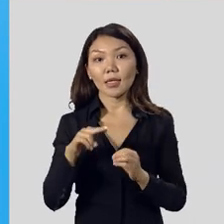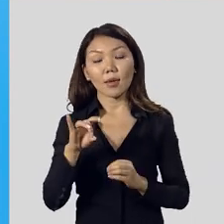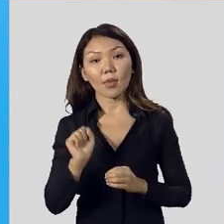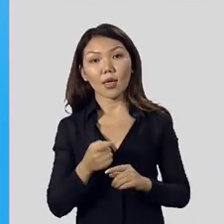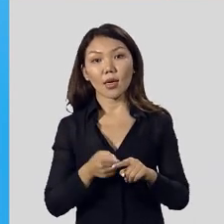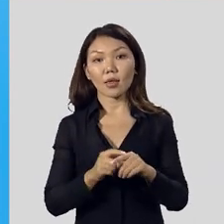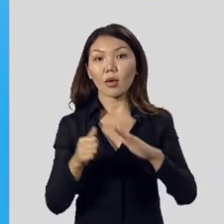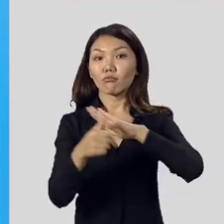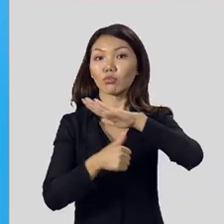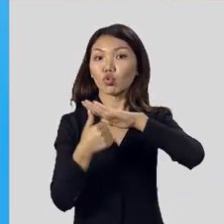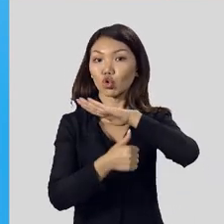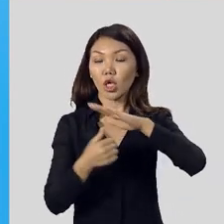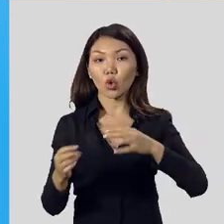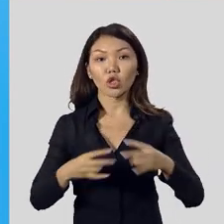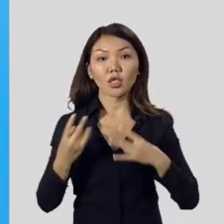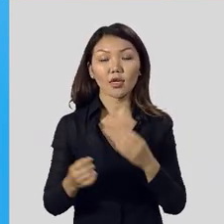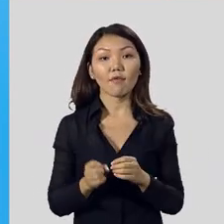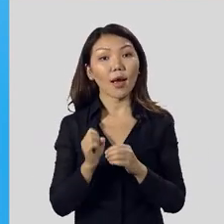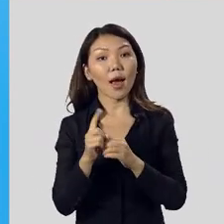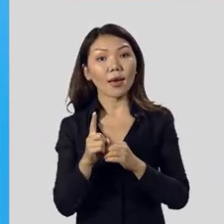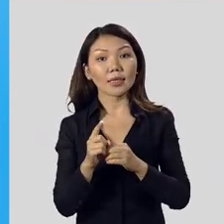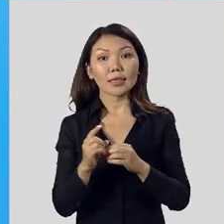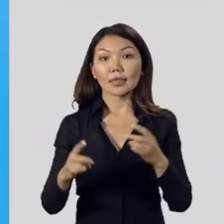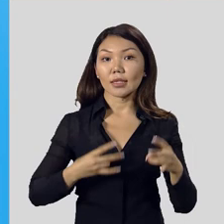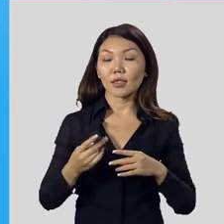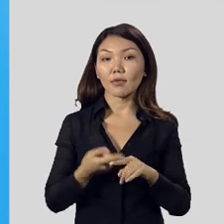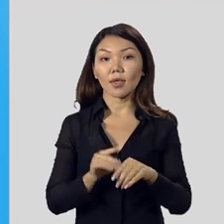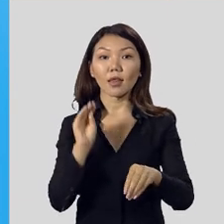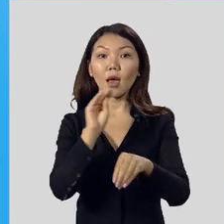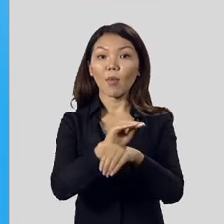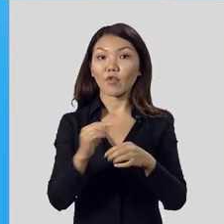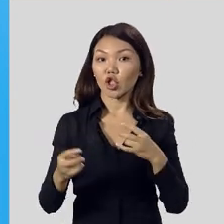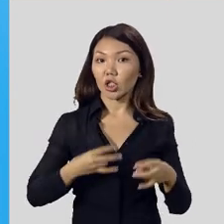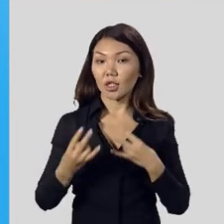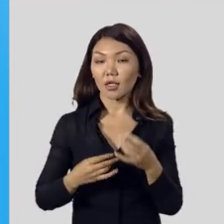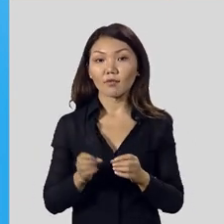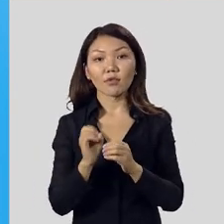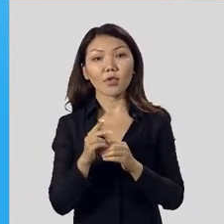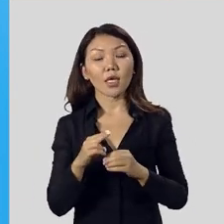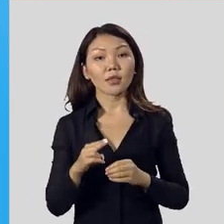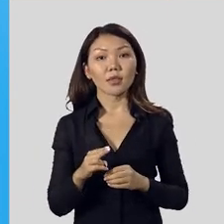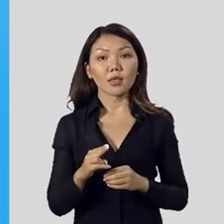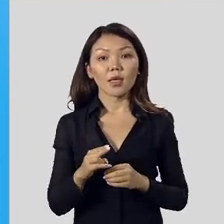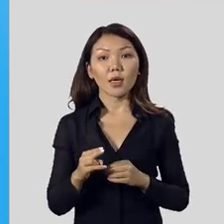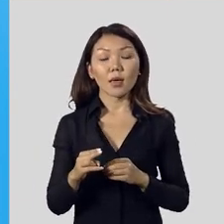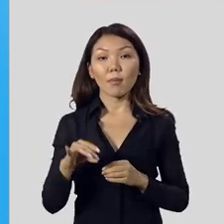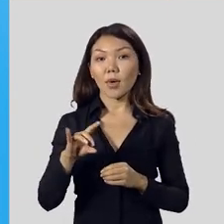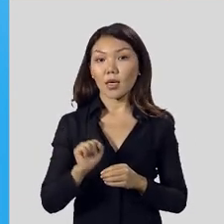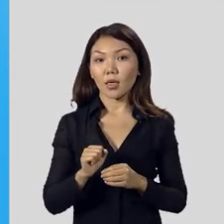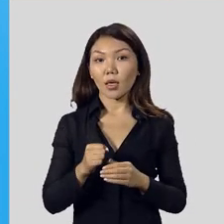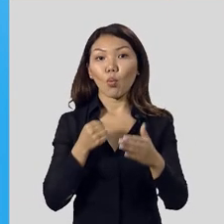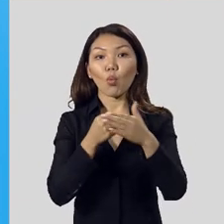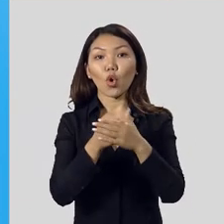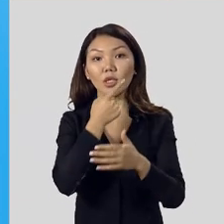нерв. Одиннадцатая пара – добавочный нерв. И двенадцатая пара – подъязычный нерв.